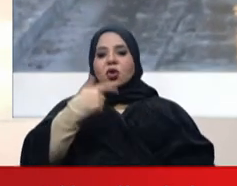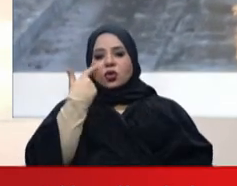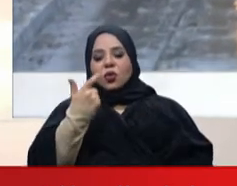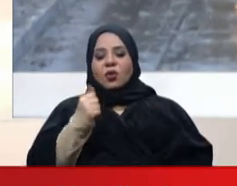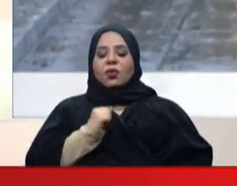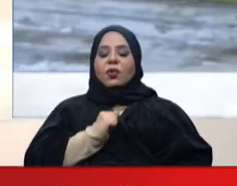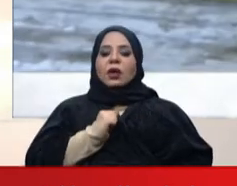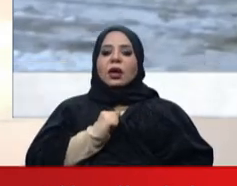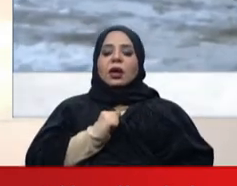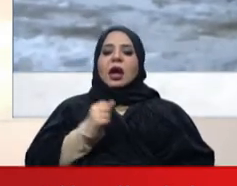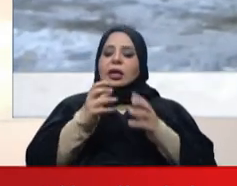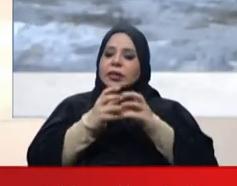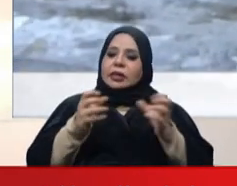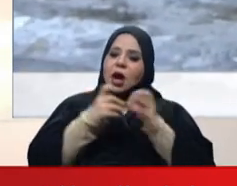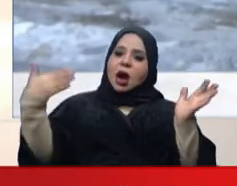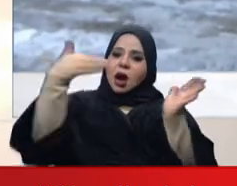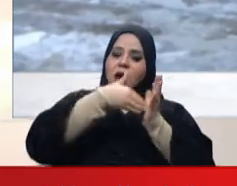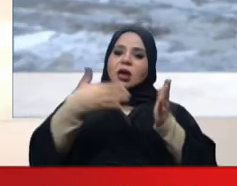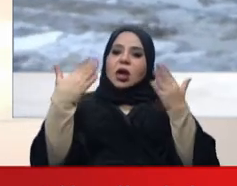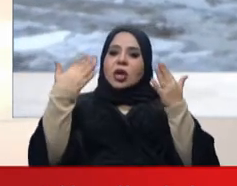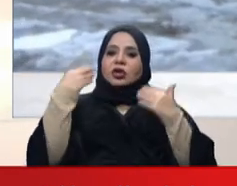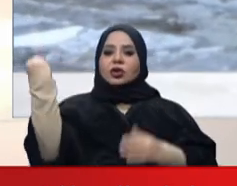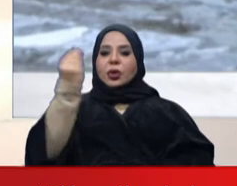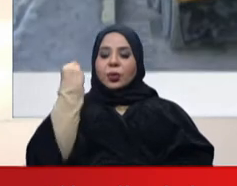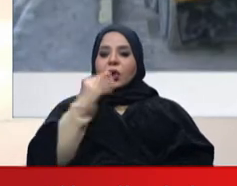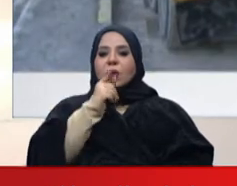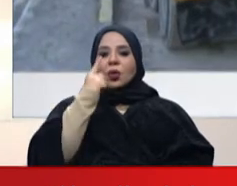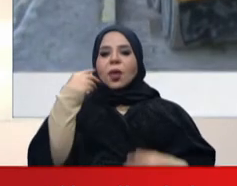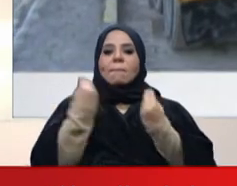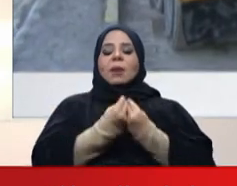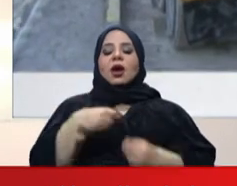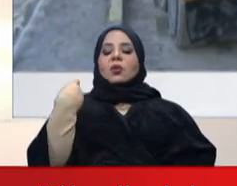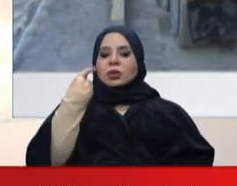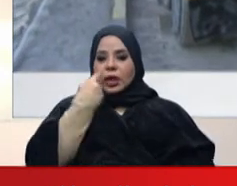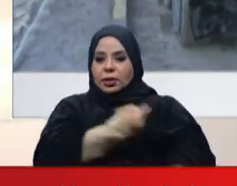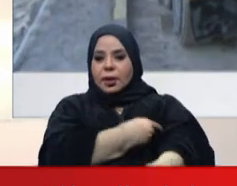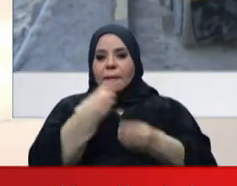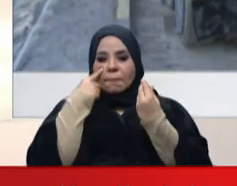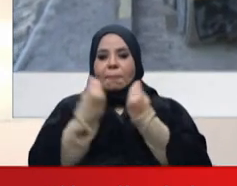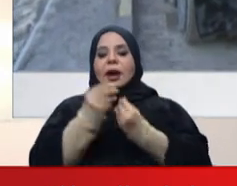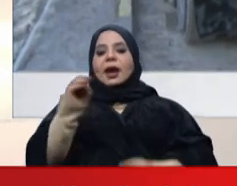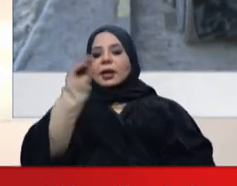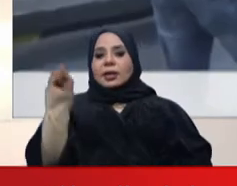الجو خلال الفترة، وكذلك وزارة الصحة وهيئة الكهرباء والماء